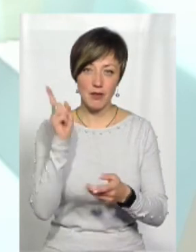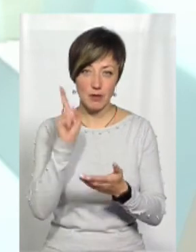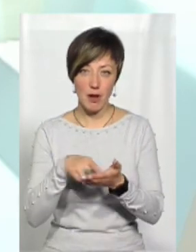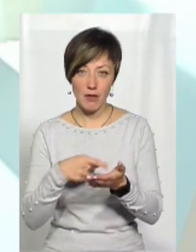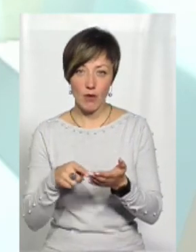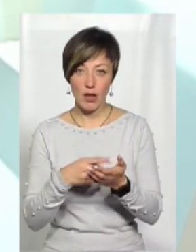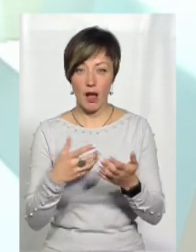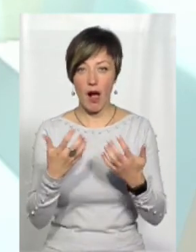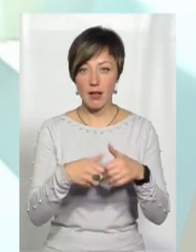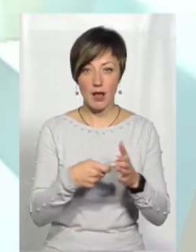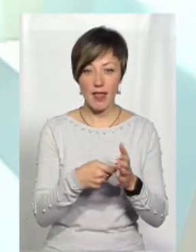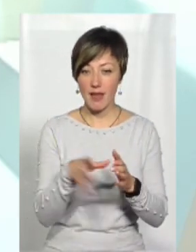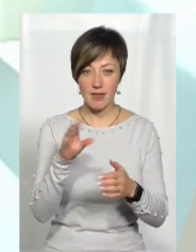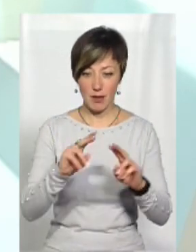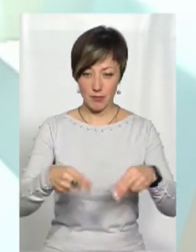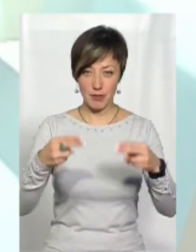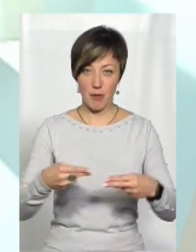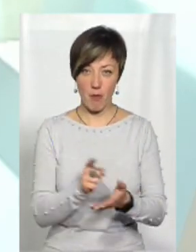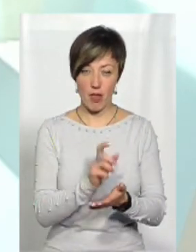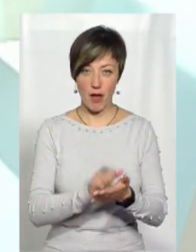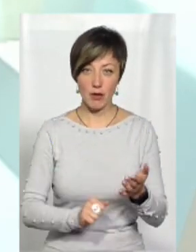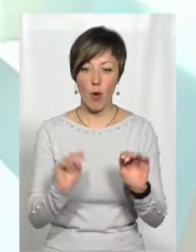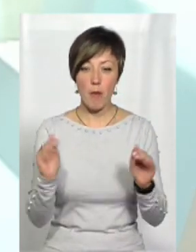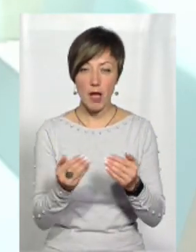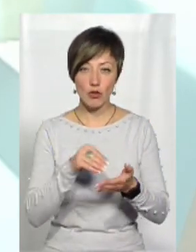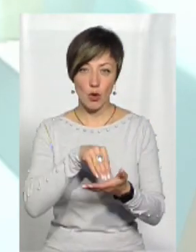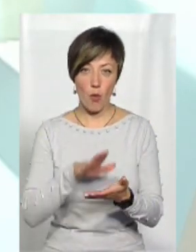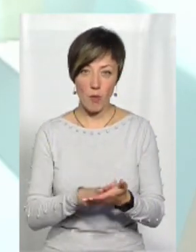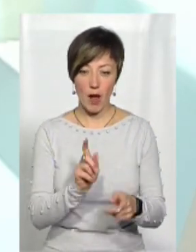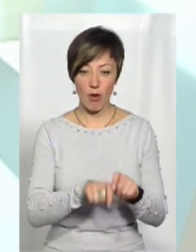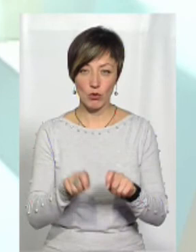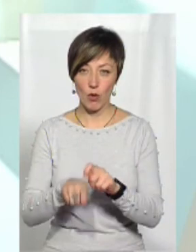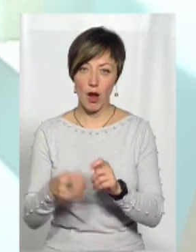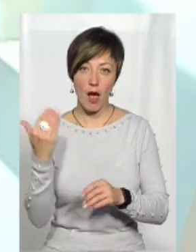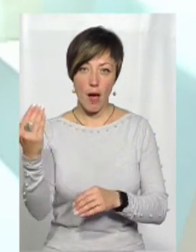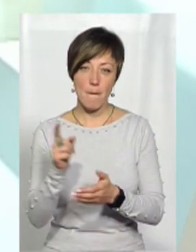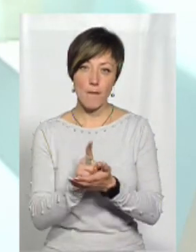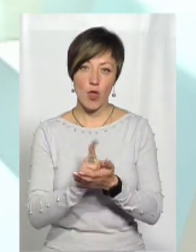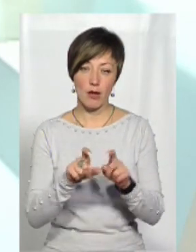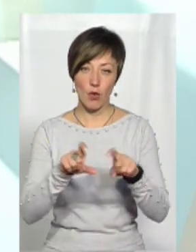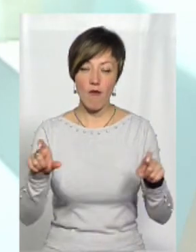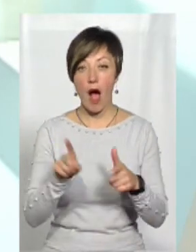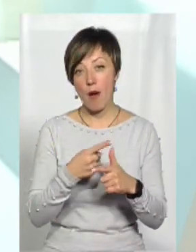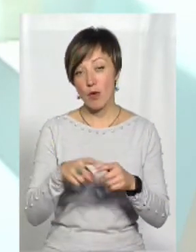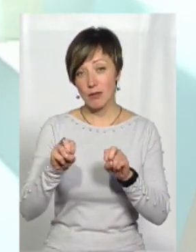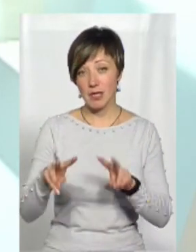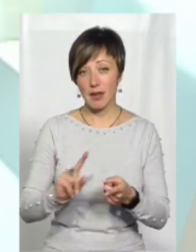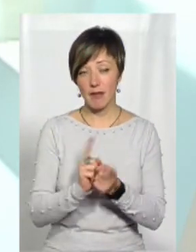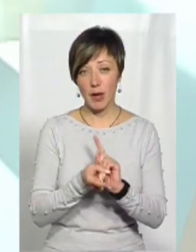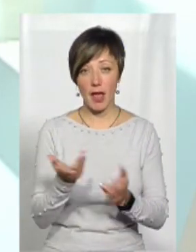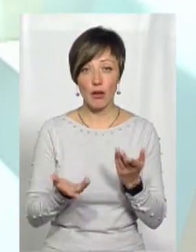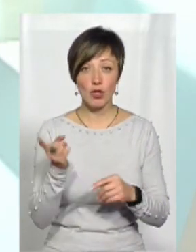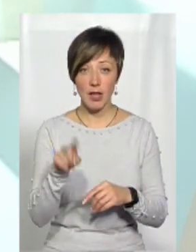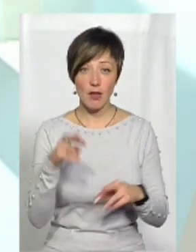і в касовий апарат, що не вся продукція вибивається на податку, і обмежується облік, і контроль податковий. Або буде спеціально, навпаки,